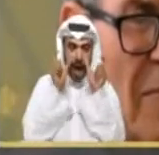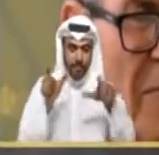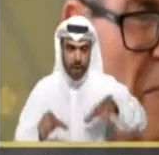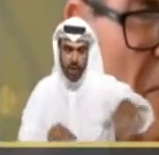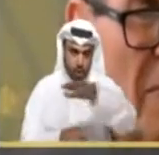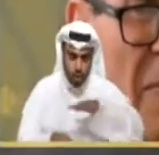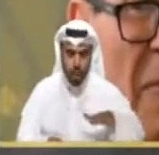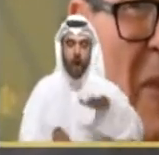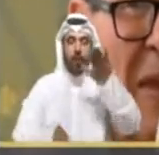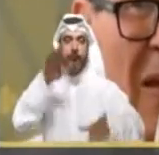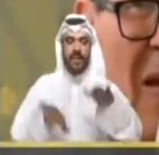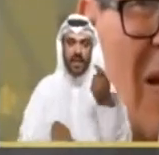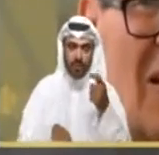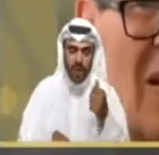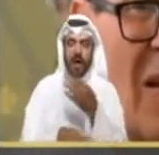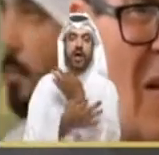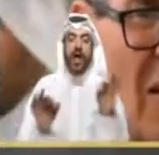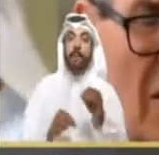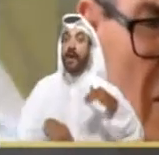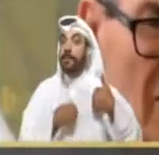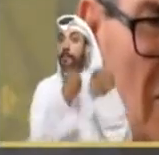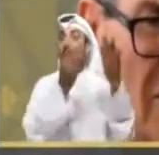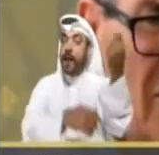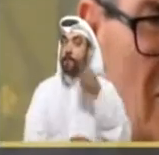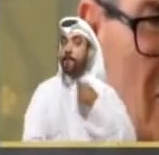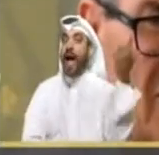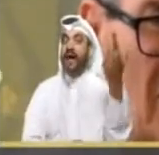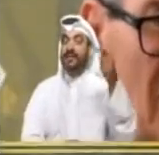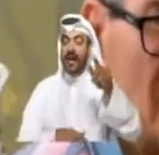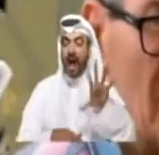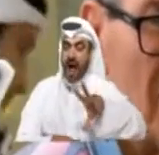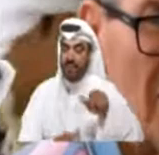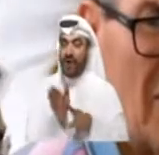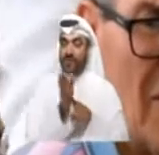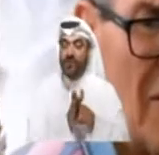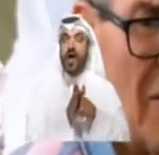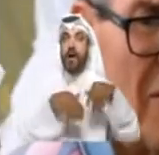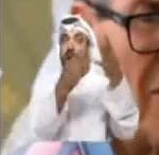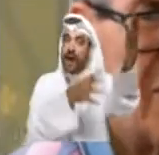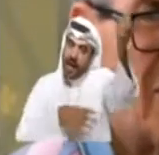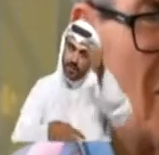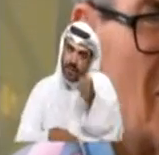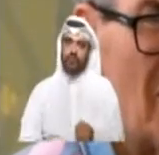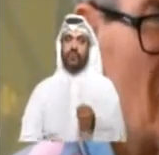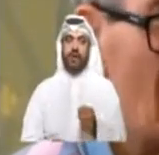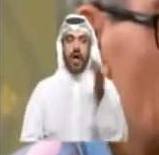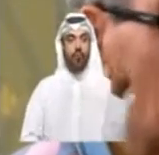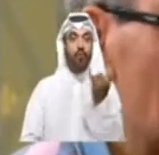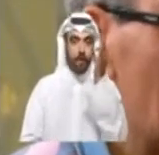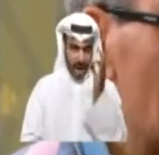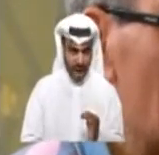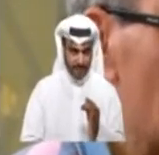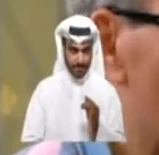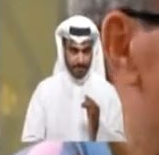وغيرها وإجراءات الداخلية في جلب هؤلاء المتهمين والفاسدين والخونة